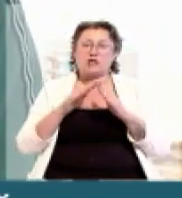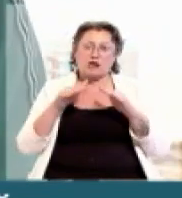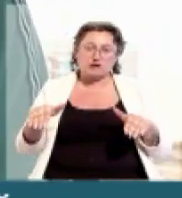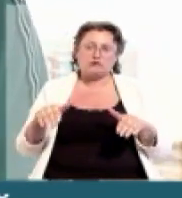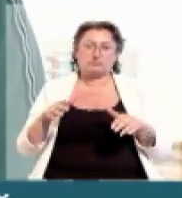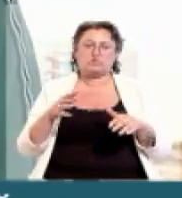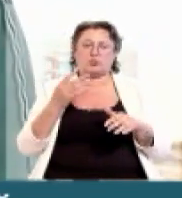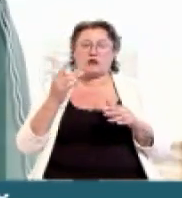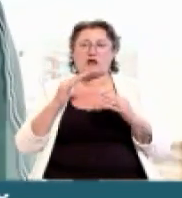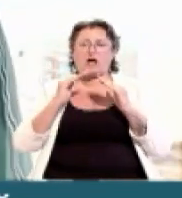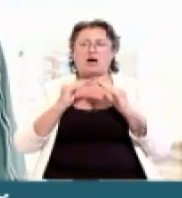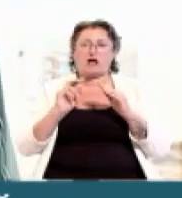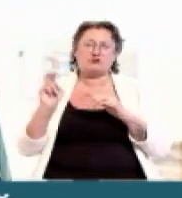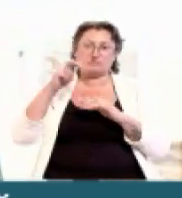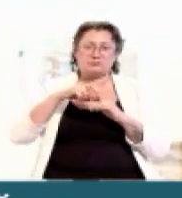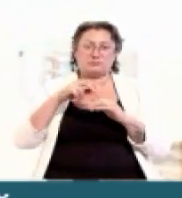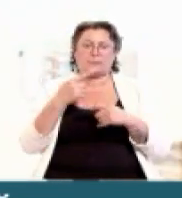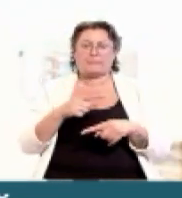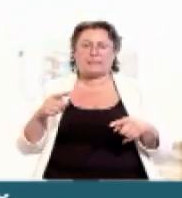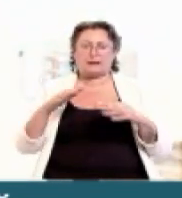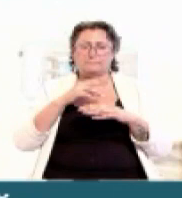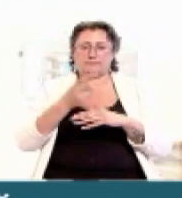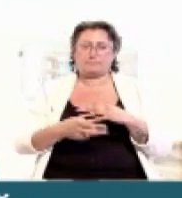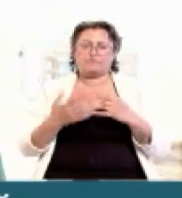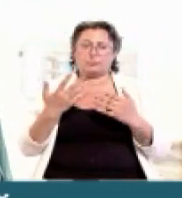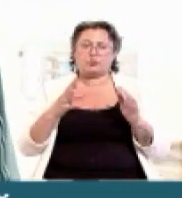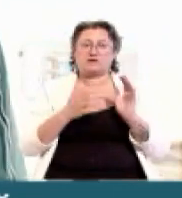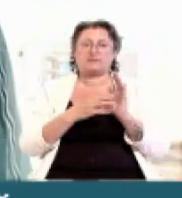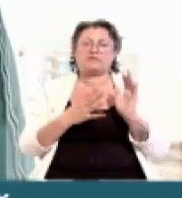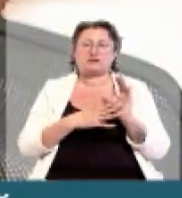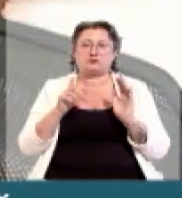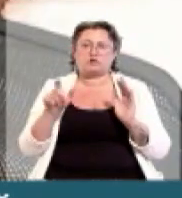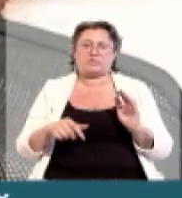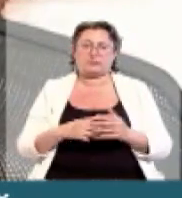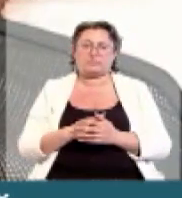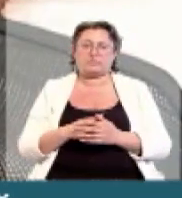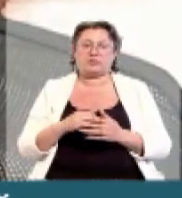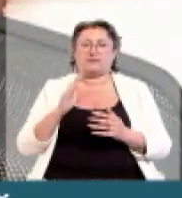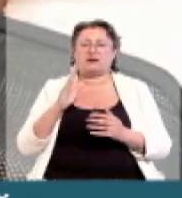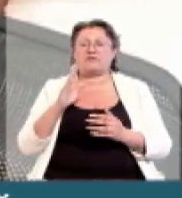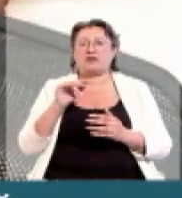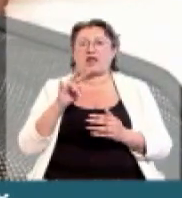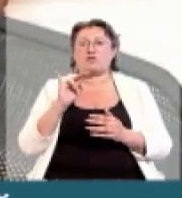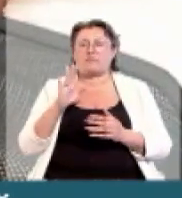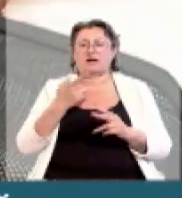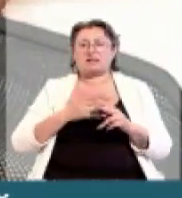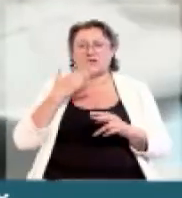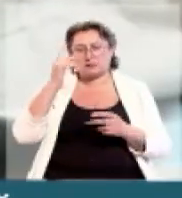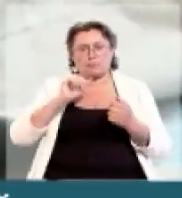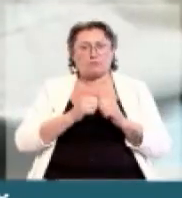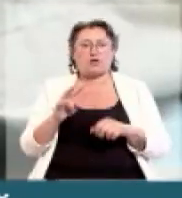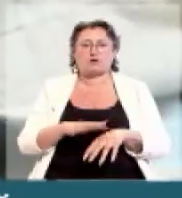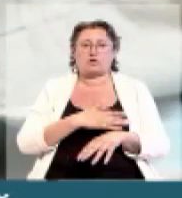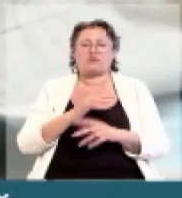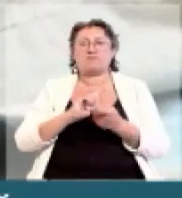крыши гаражей и других сооружений уже достигло 19 человек. Валентина Верьянов это лето запомнит надолго.